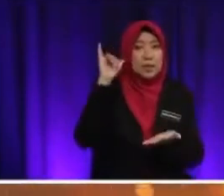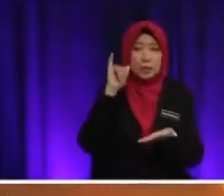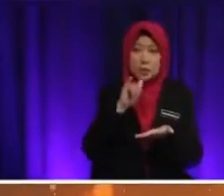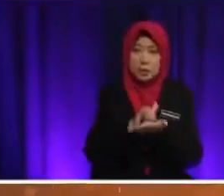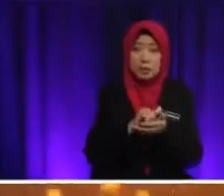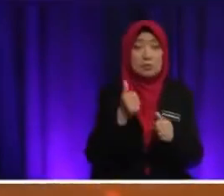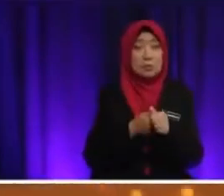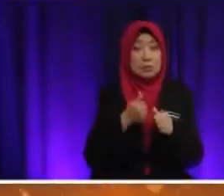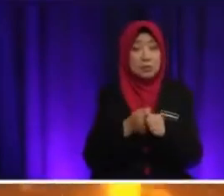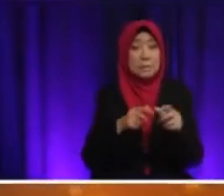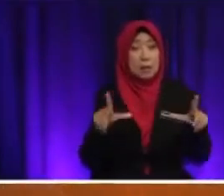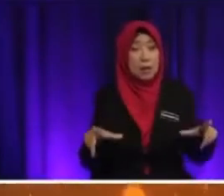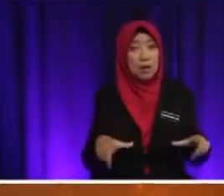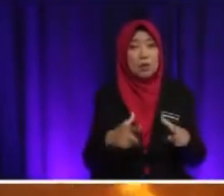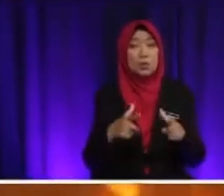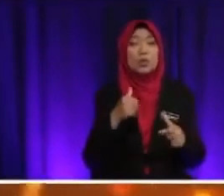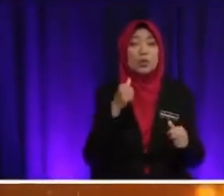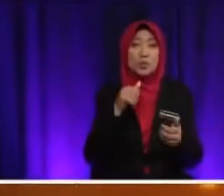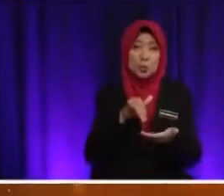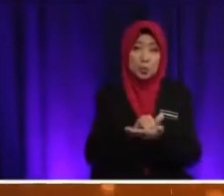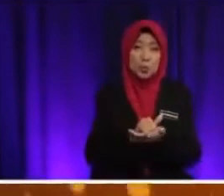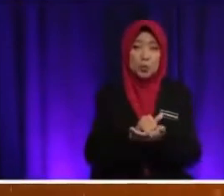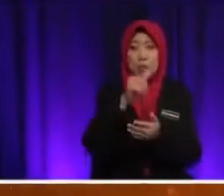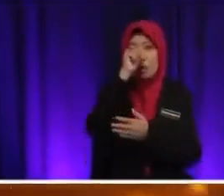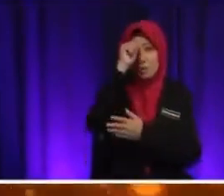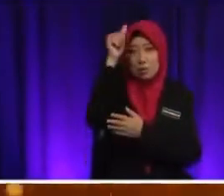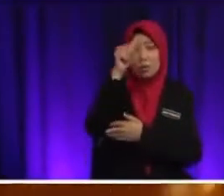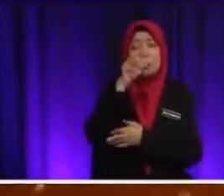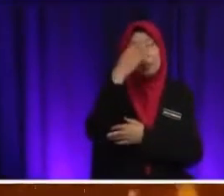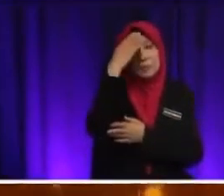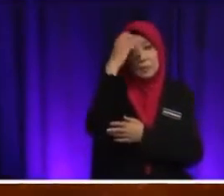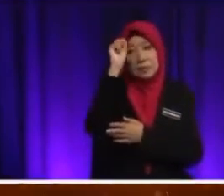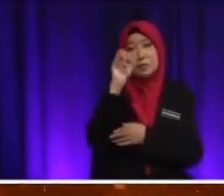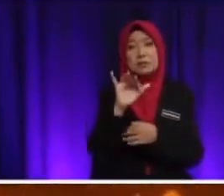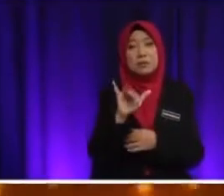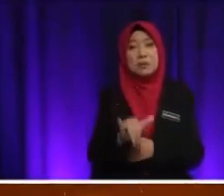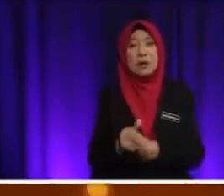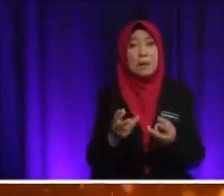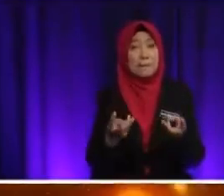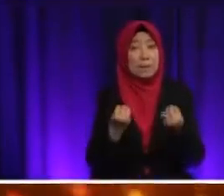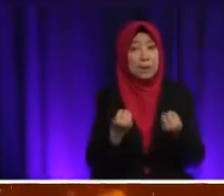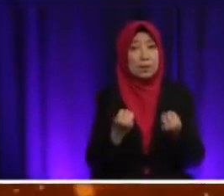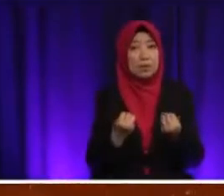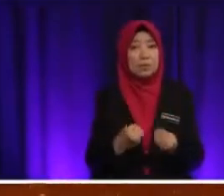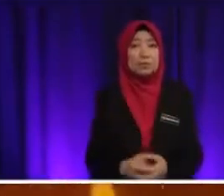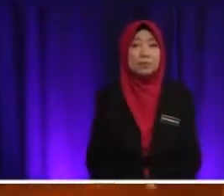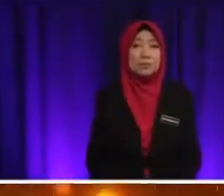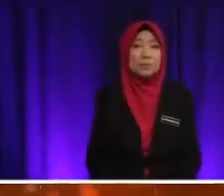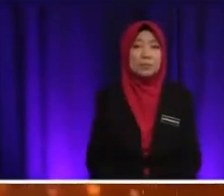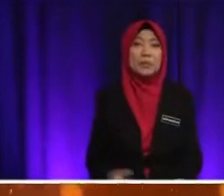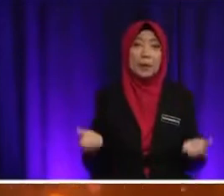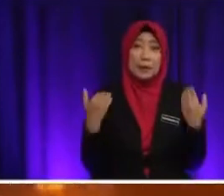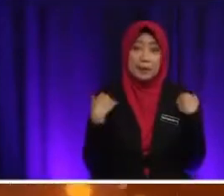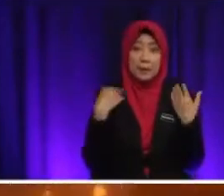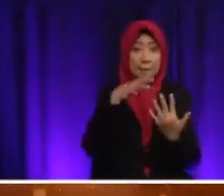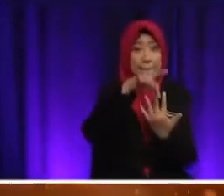yang berlaku dalam kehidupan mengikut ketetapan dan kehendak Allah yang maha bijaksana. Kita tengok ada jawapan dia. Malas merancang. Okey, ini sebenarnya ada pilihan tadi untuk